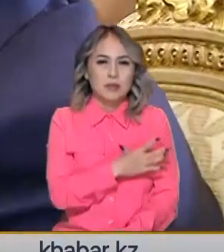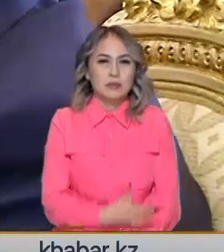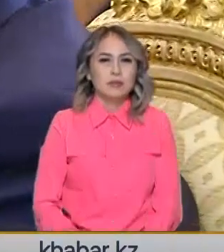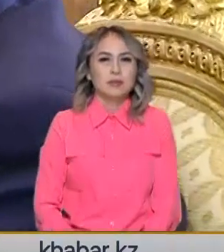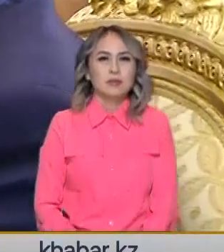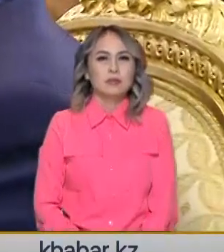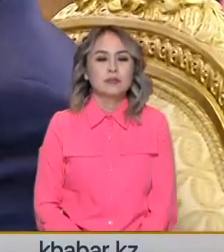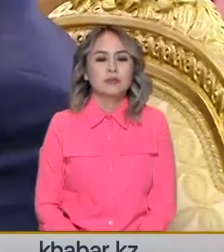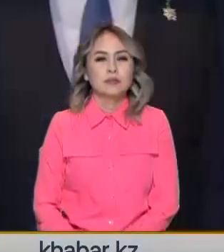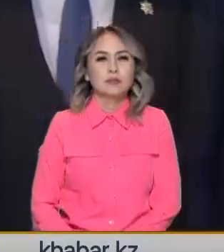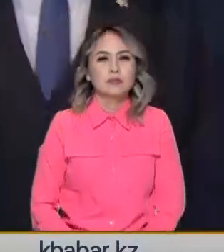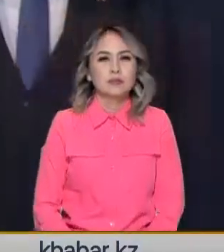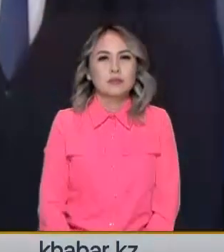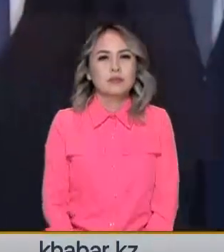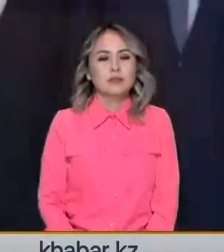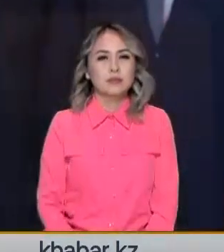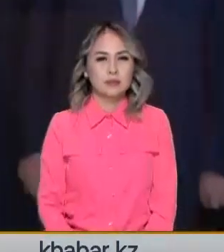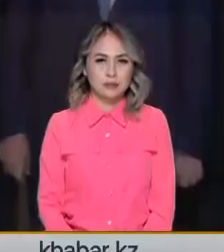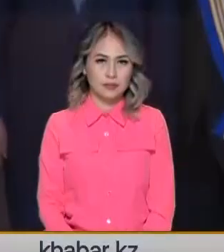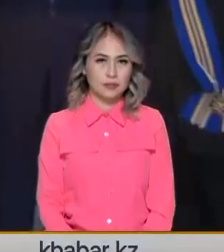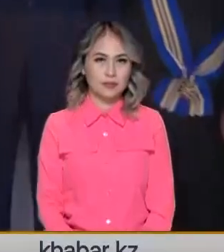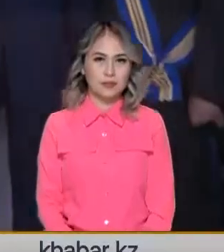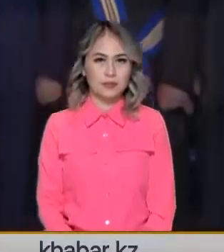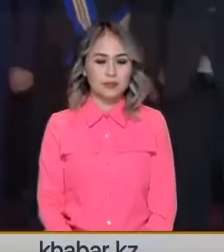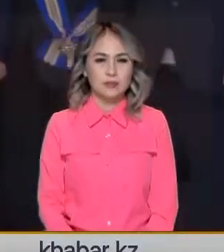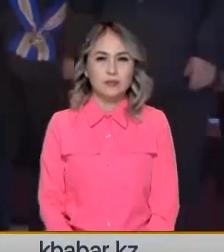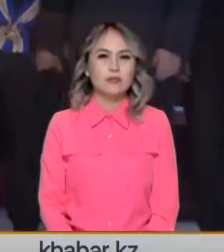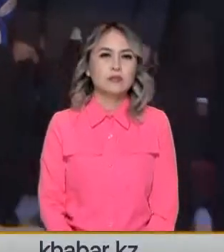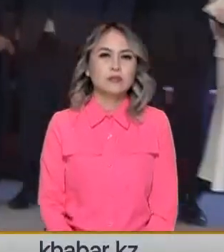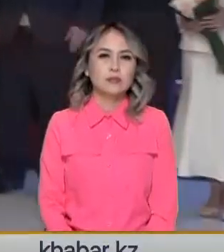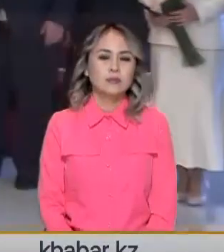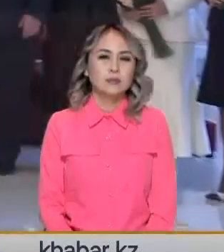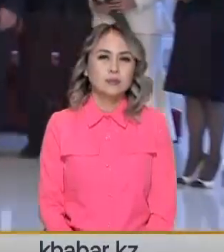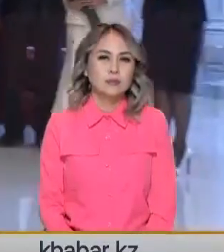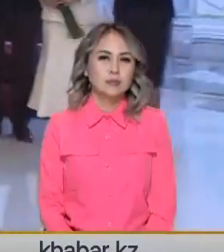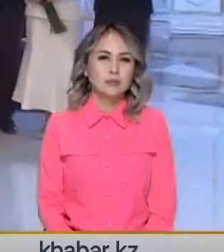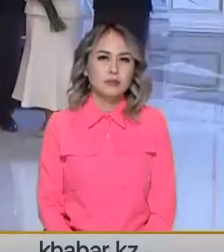Досжан Сықақ, Азамат Саметов, Президент Телерадио кешенінің көмегімен хабар.